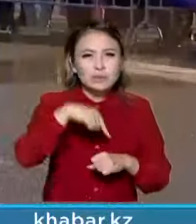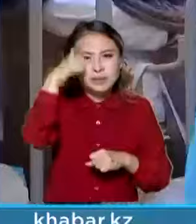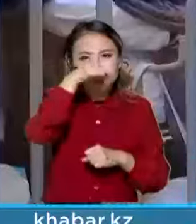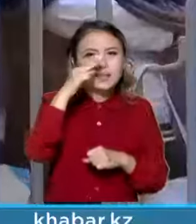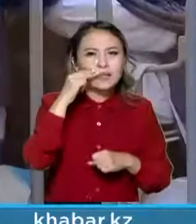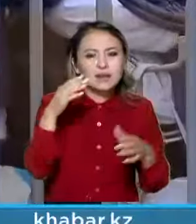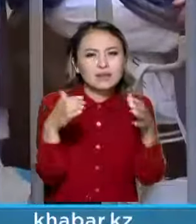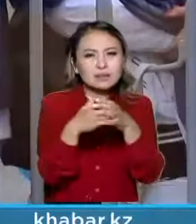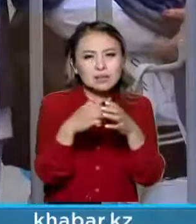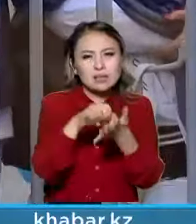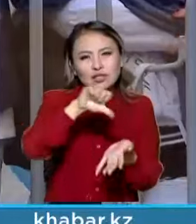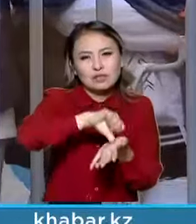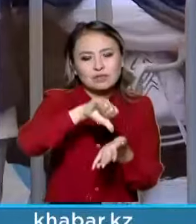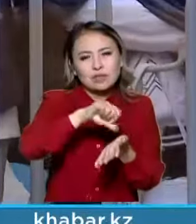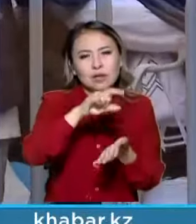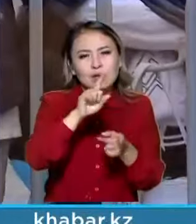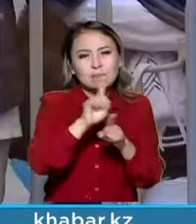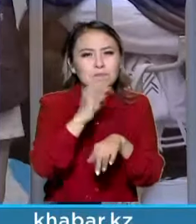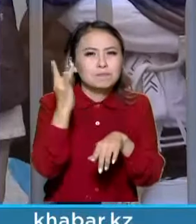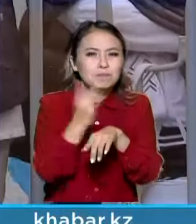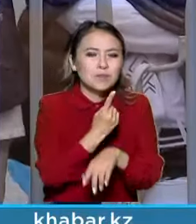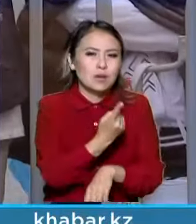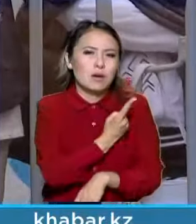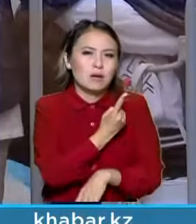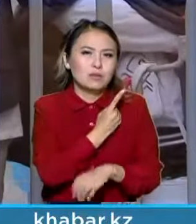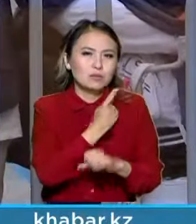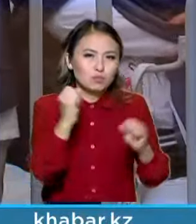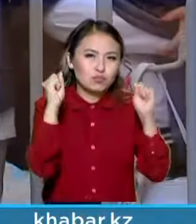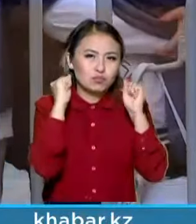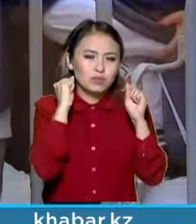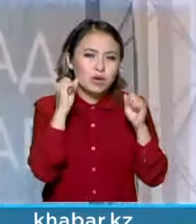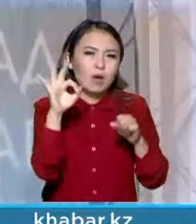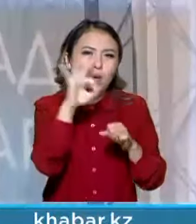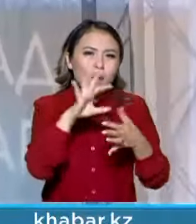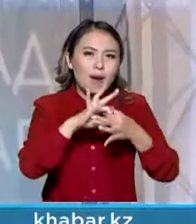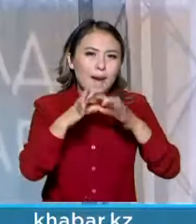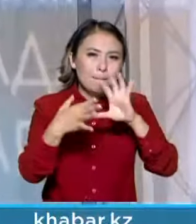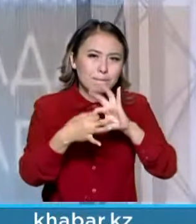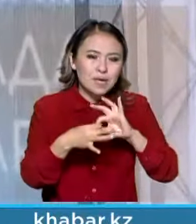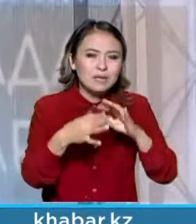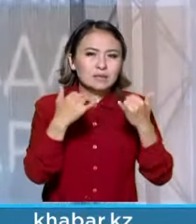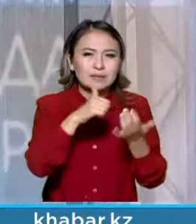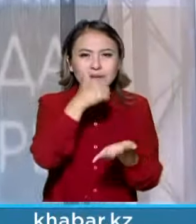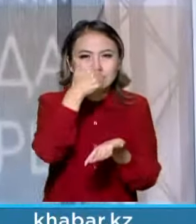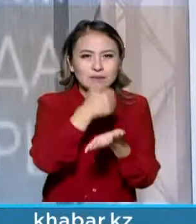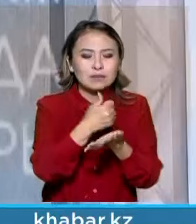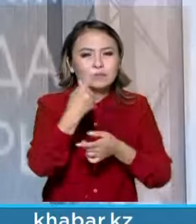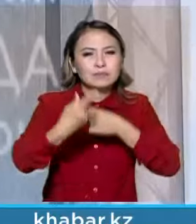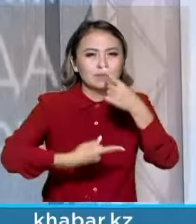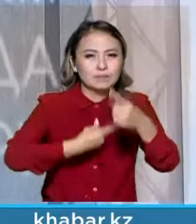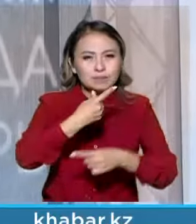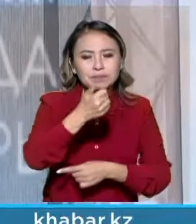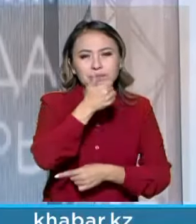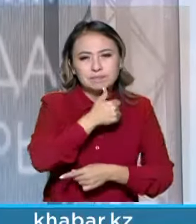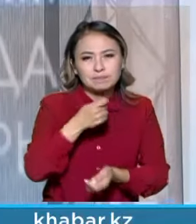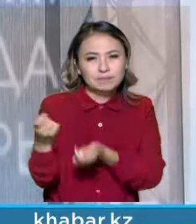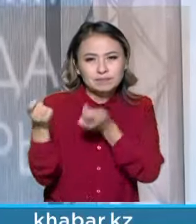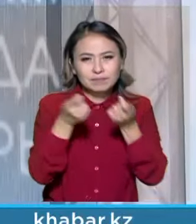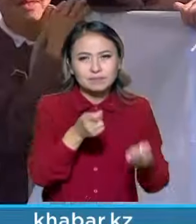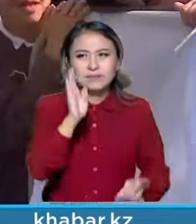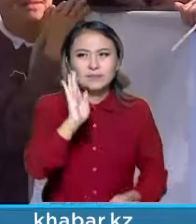бокстан биыл ерлер арасында жүлде алған жалғыз спортшы атанды. Ал олимпиаданың бас жүлдесін ол келесі жолы алып келем деп